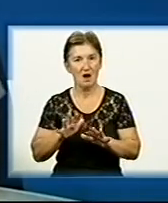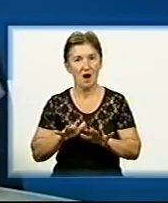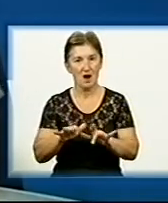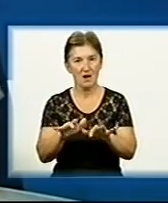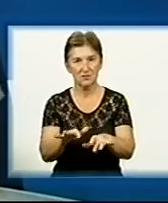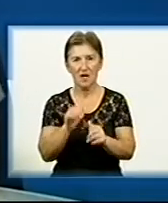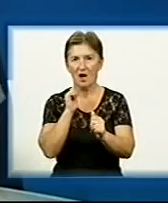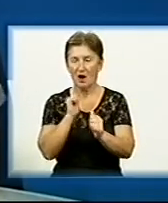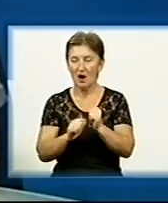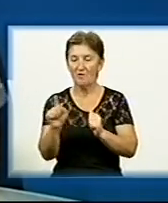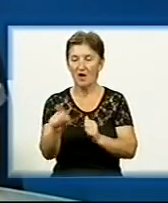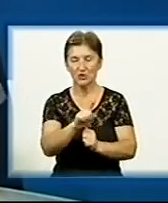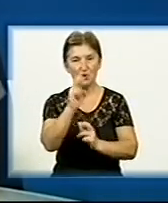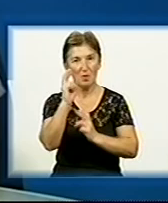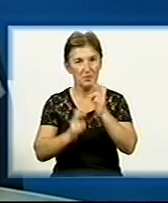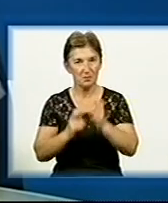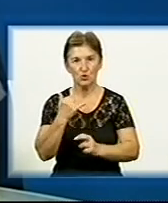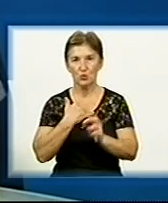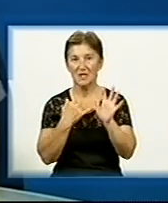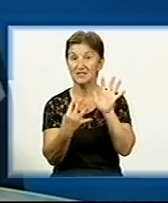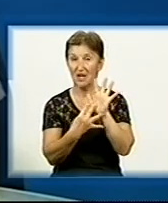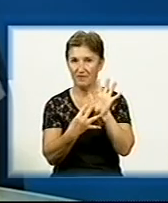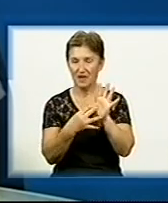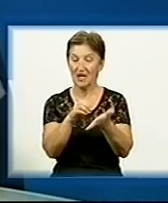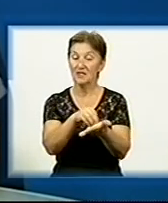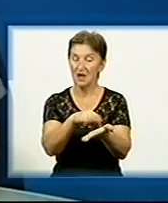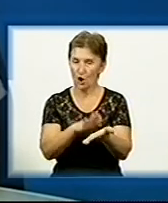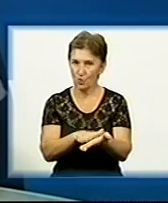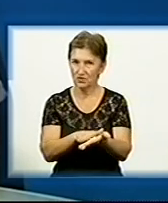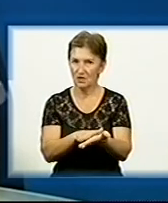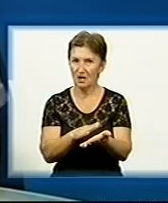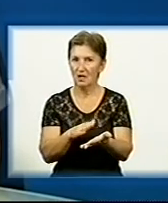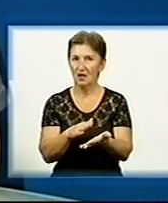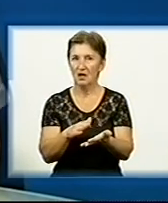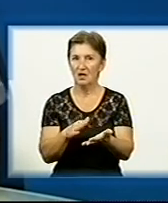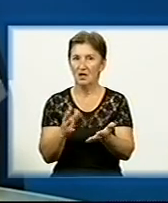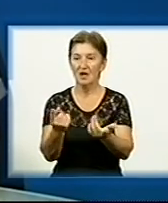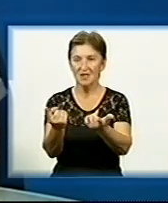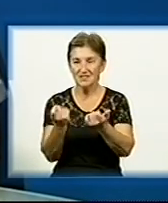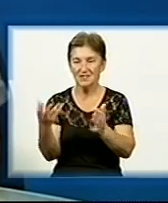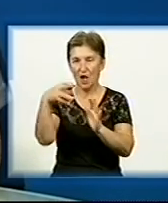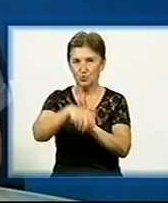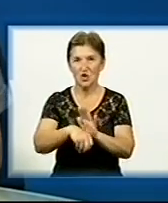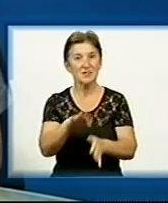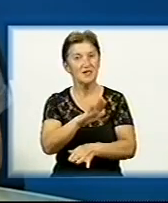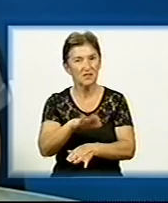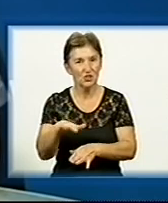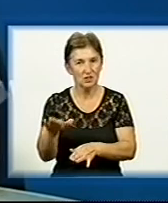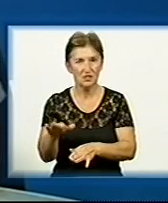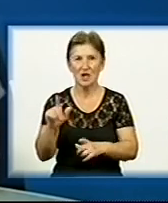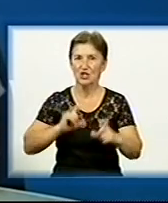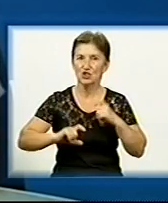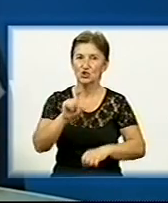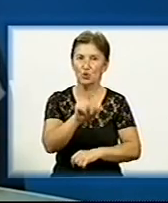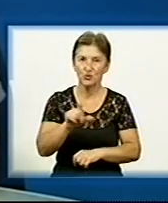кожному лісогосподарському підприємстві, в нас їх 9 нараховується в області, це і залучалися діти, і